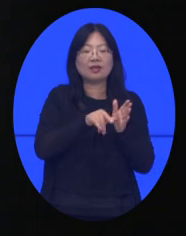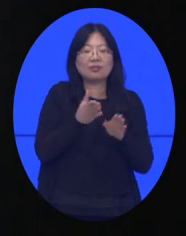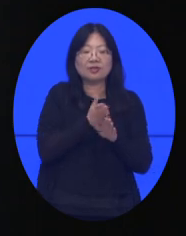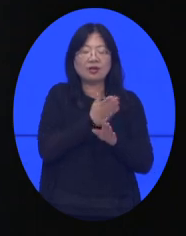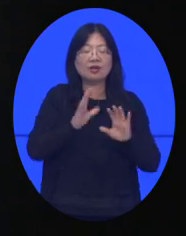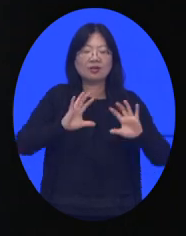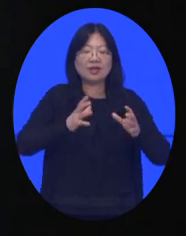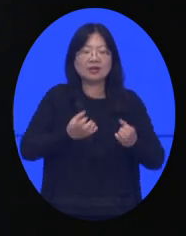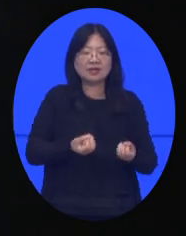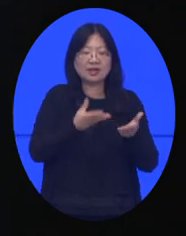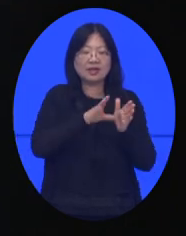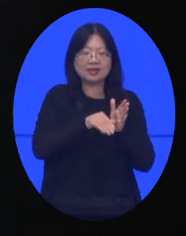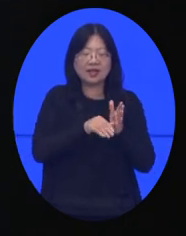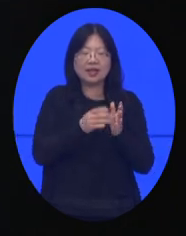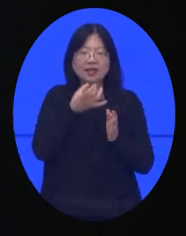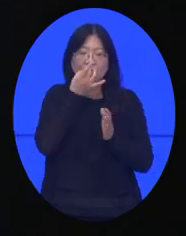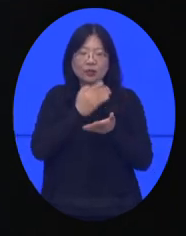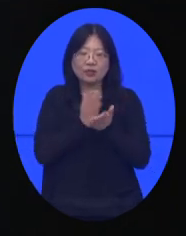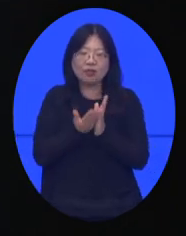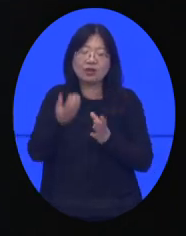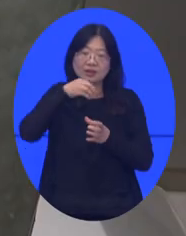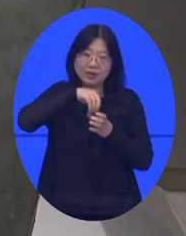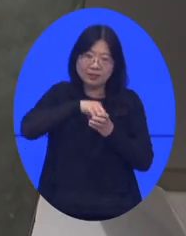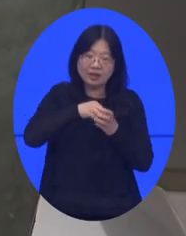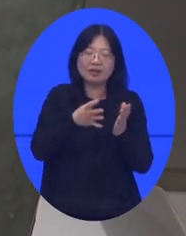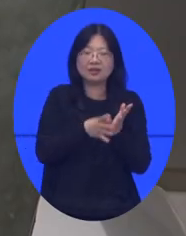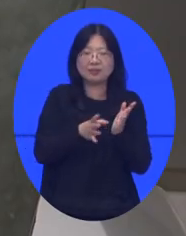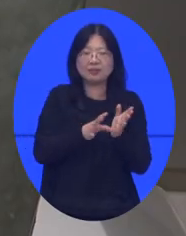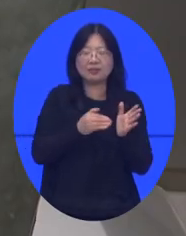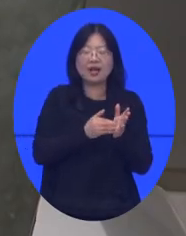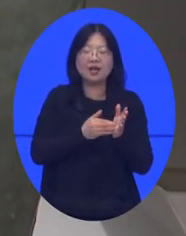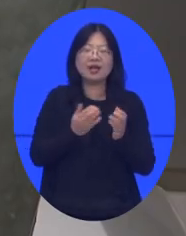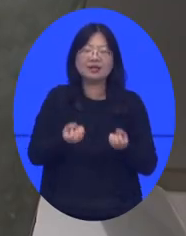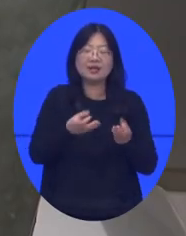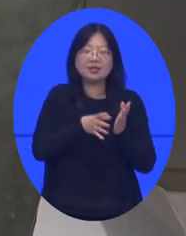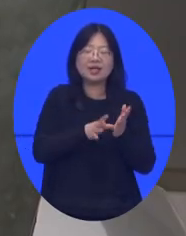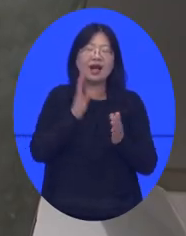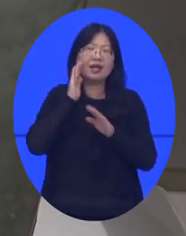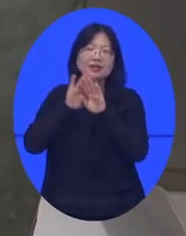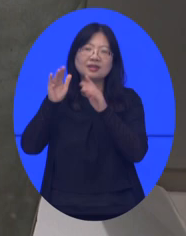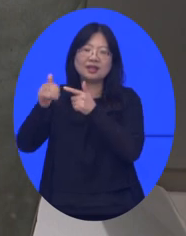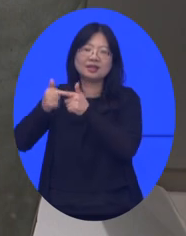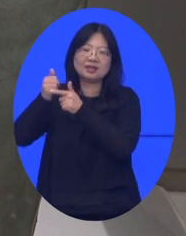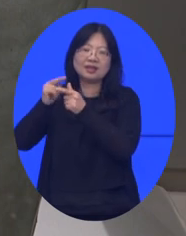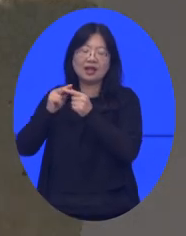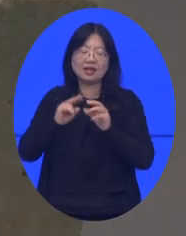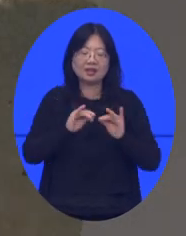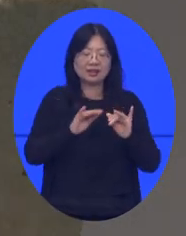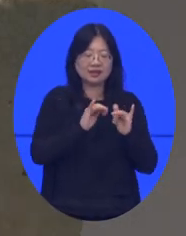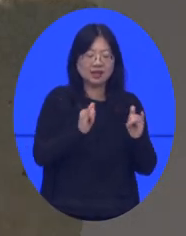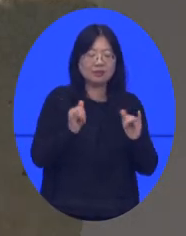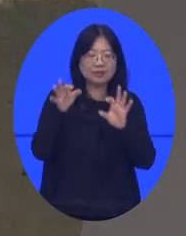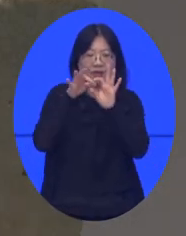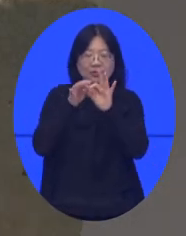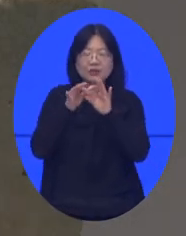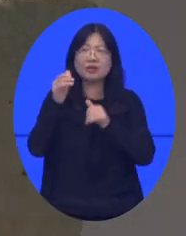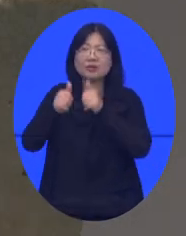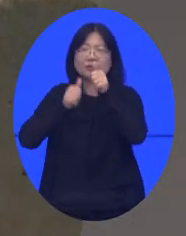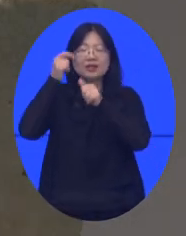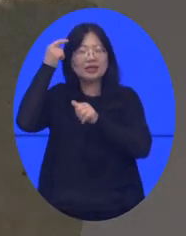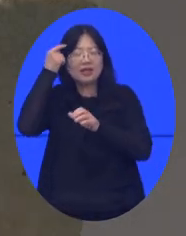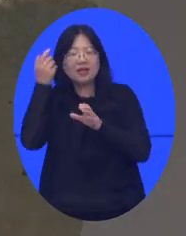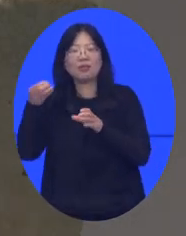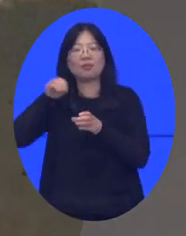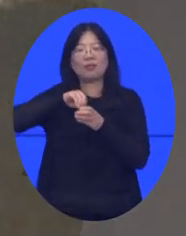나라에서 제사를 지낼 때 곡식을 담던 재기입니다. 제사가 하늘의 신과 땅의 사람들을 이어준다는 선조들의